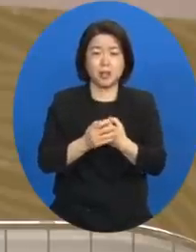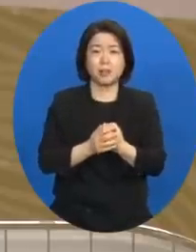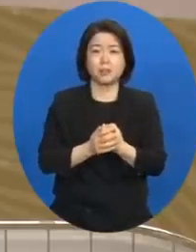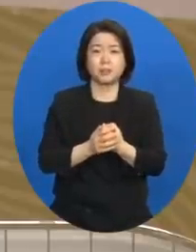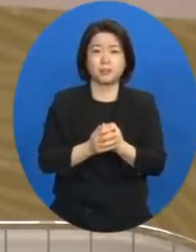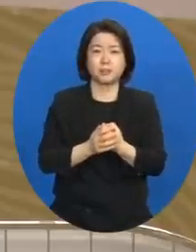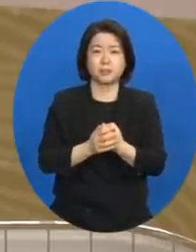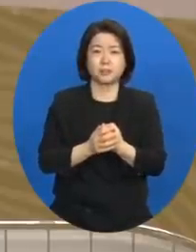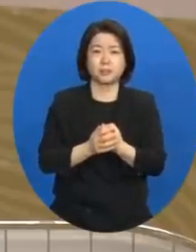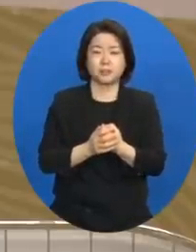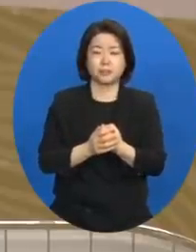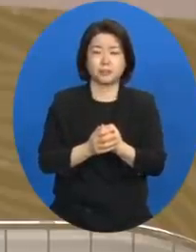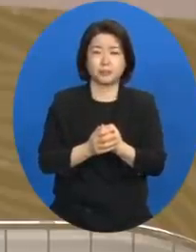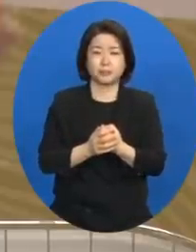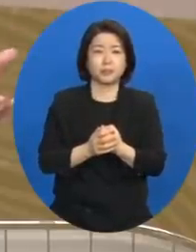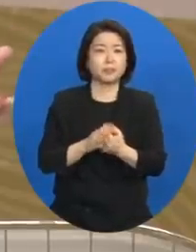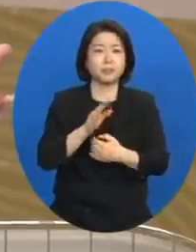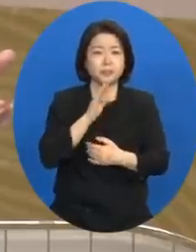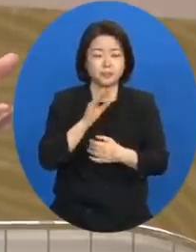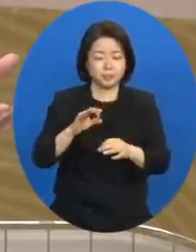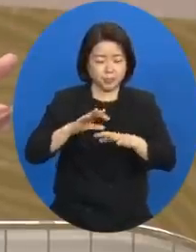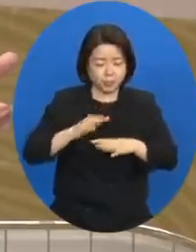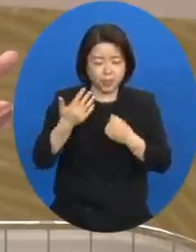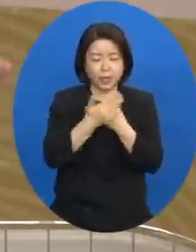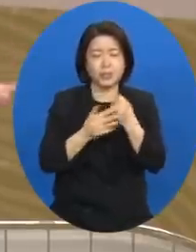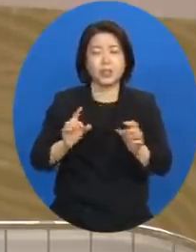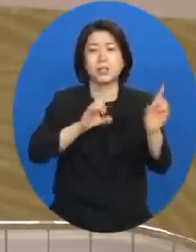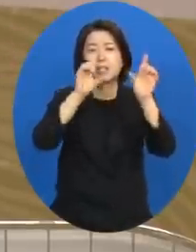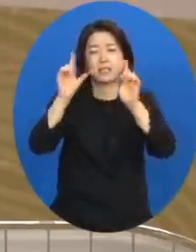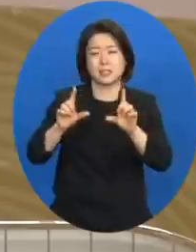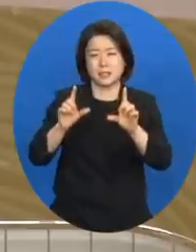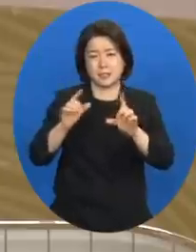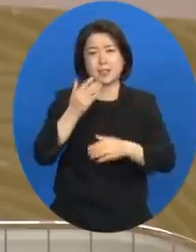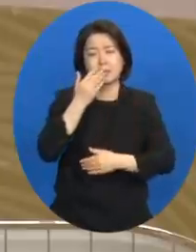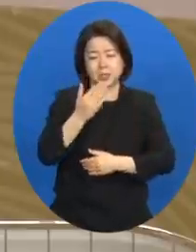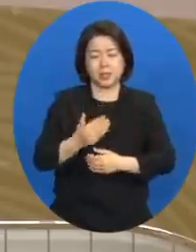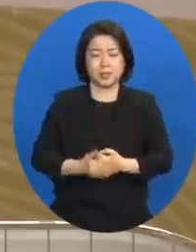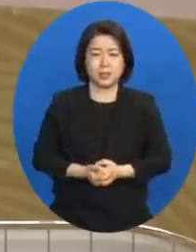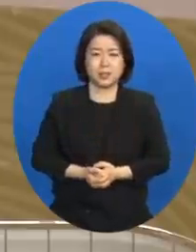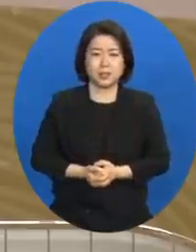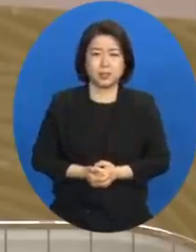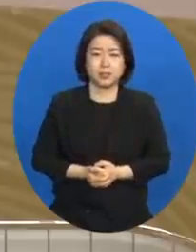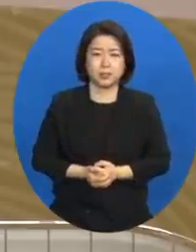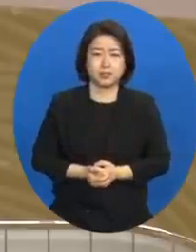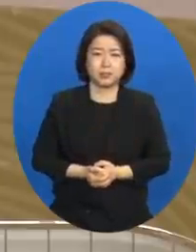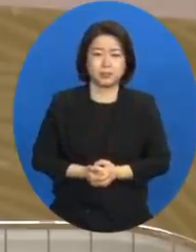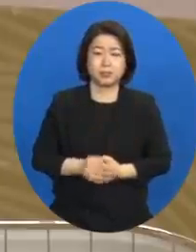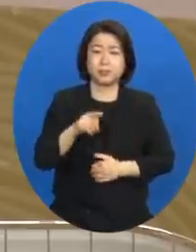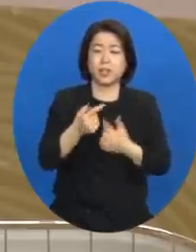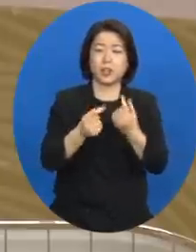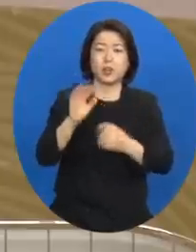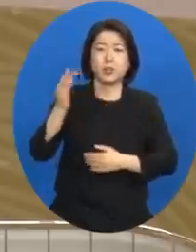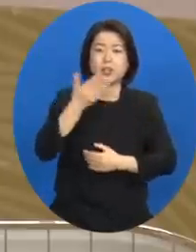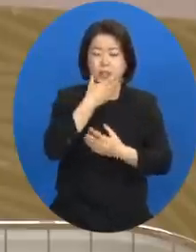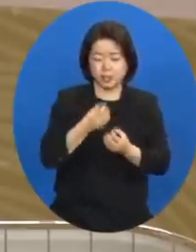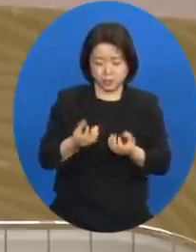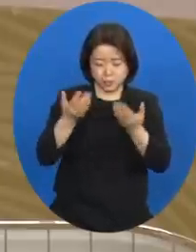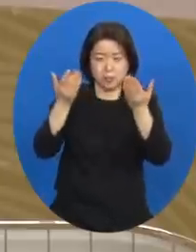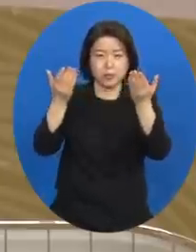그러면 정말 놀라운 은혜의 삶을 우리가 살게 되는 것입니다. 그렇게 되기를